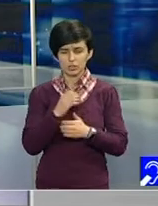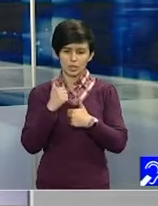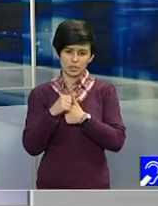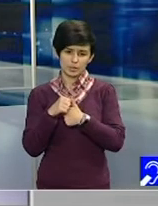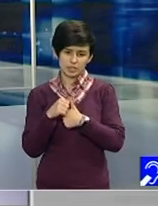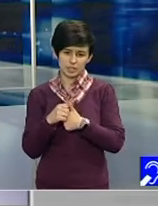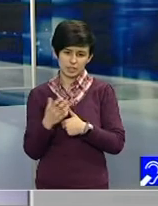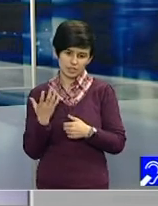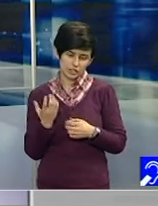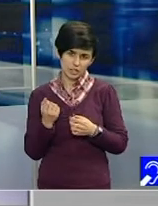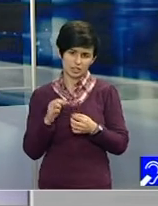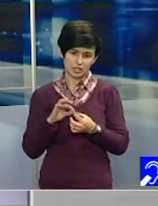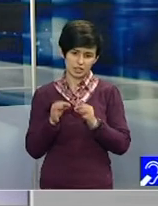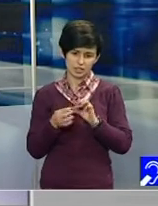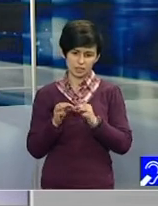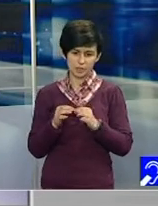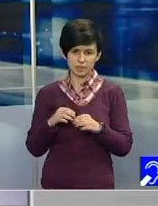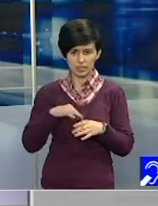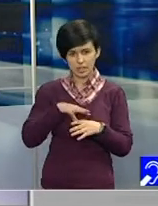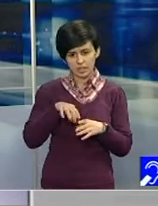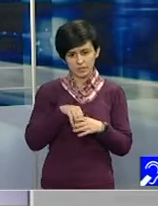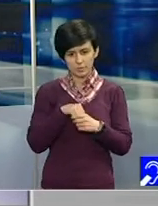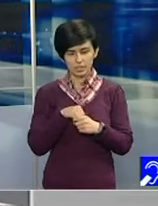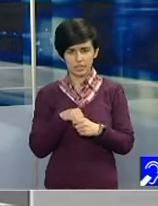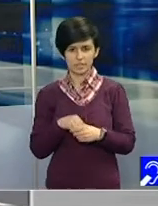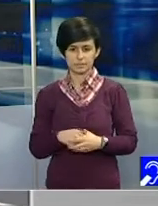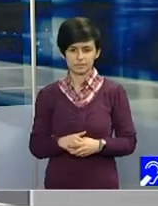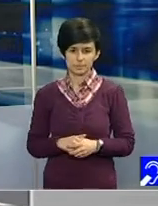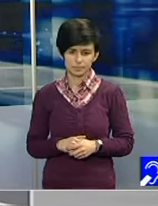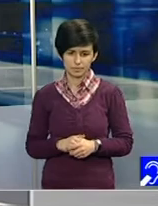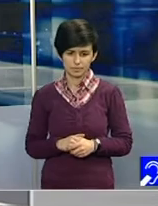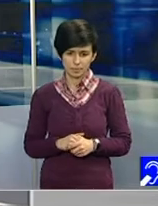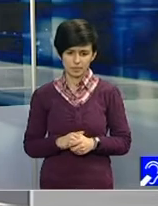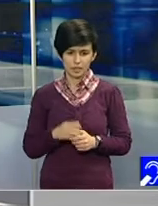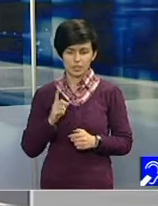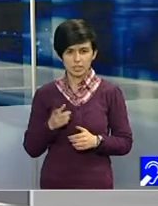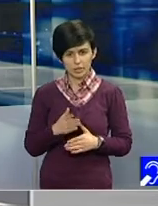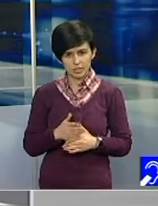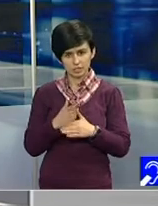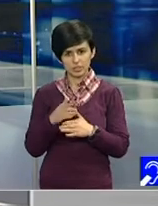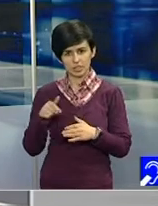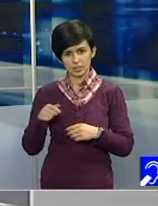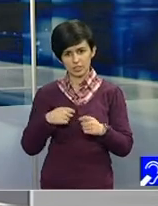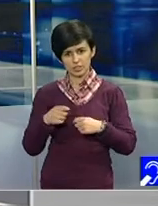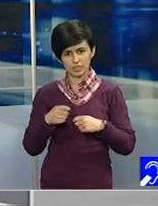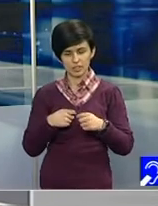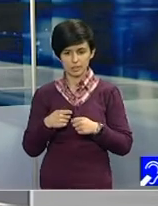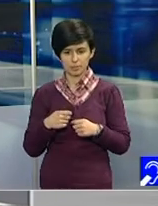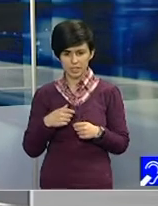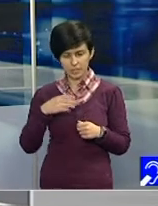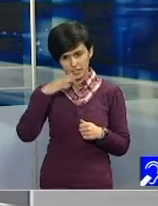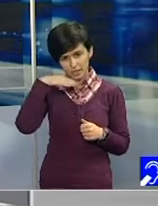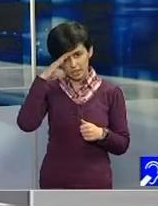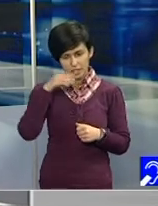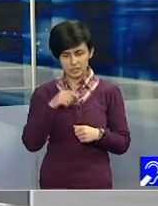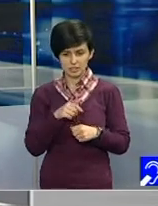înseamnă familie sau să-și creeze propria familie. Și cu atât mai important, doamnelor, domnilor, să susținem această campanie Zilele Bandanei Contact Around